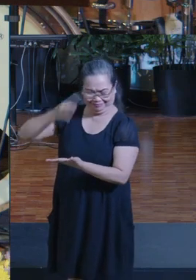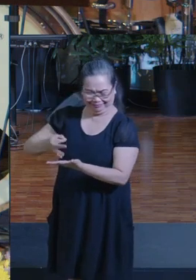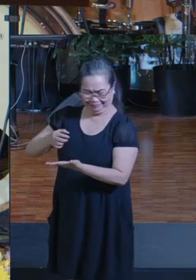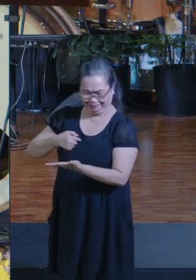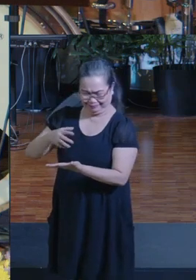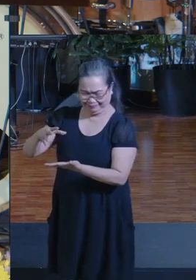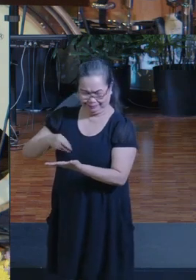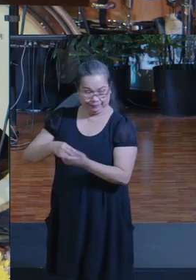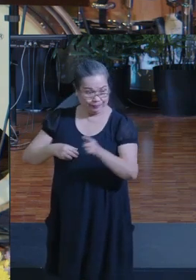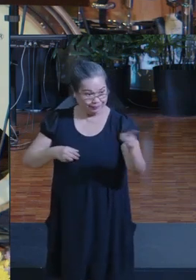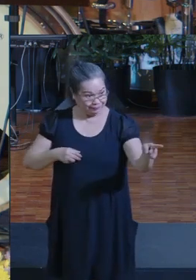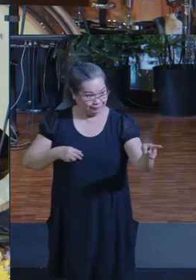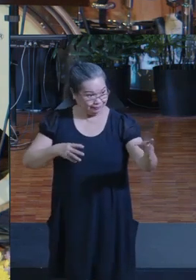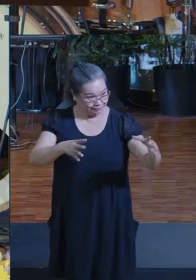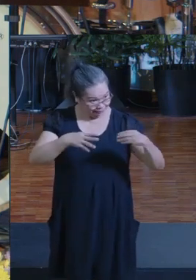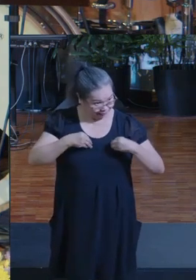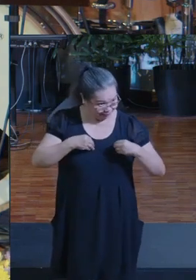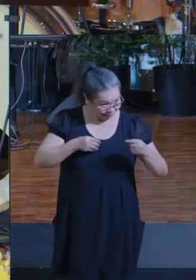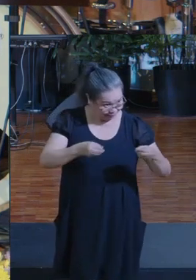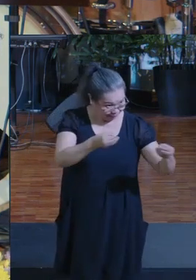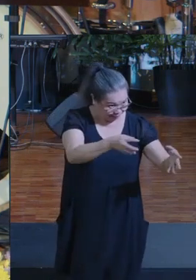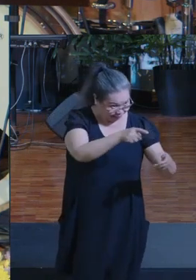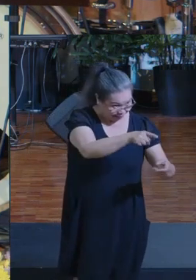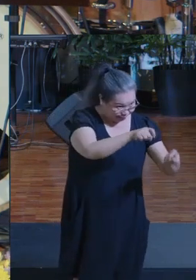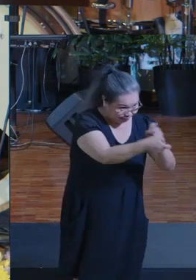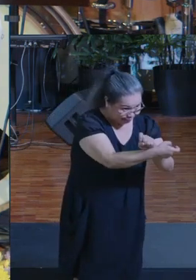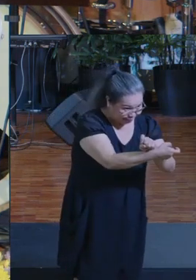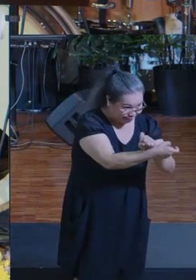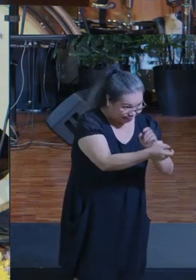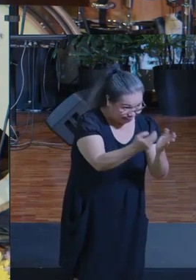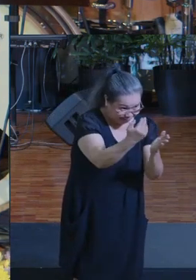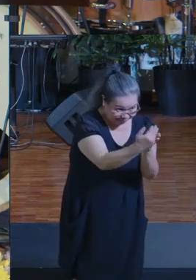ng mana, hindi niya mababago